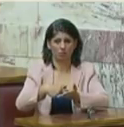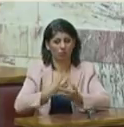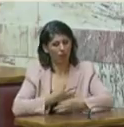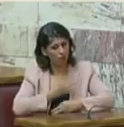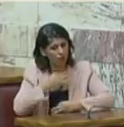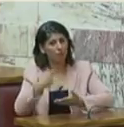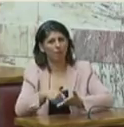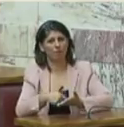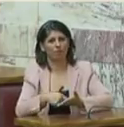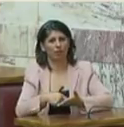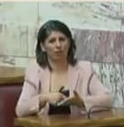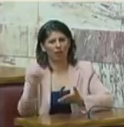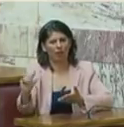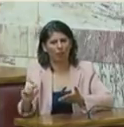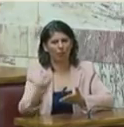αμοιβών.